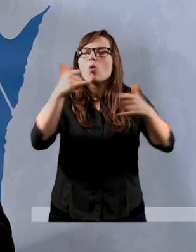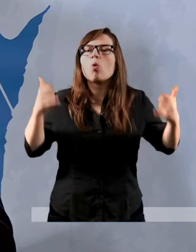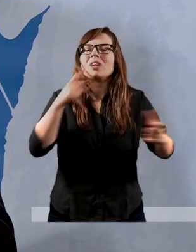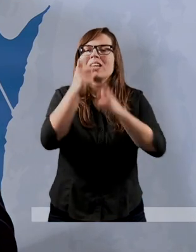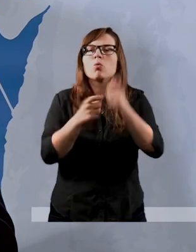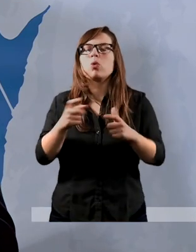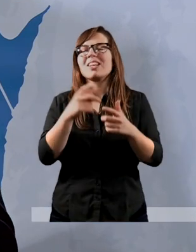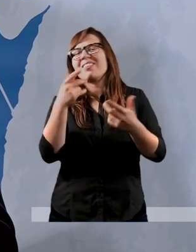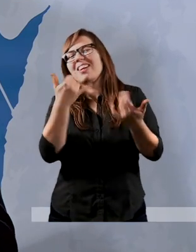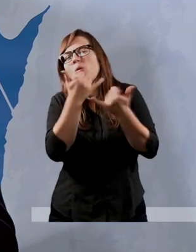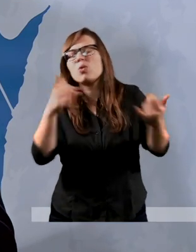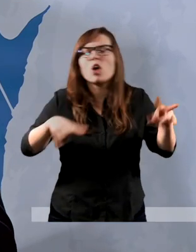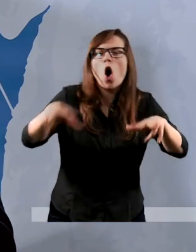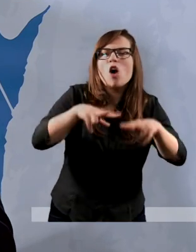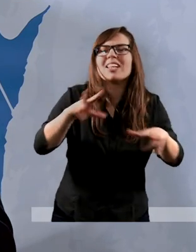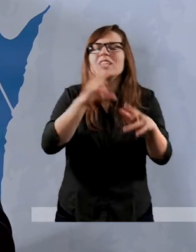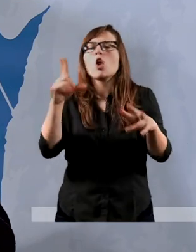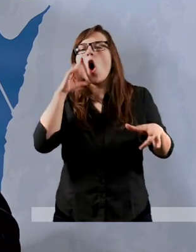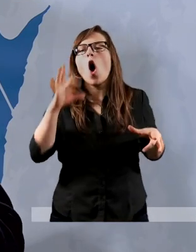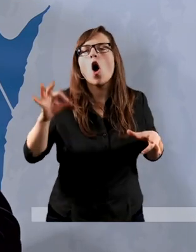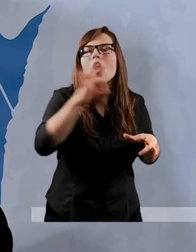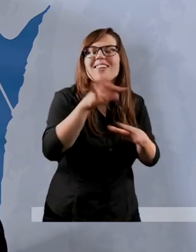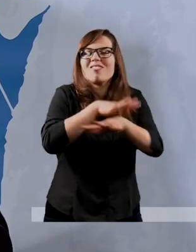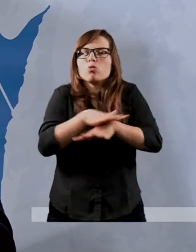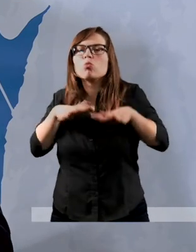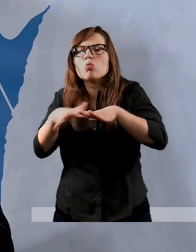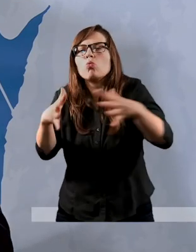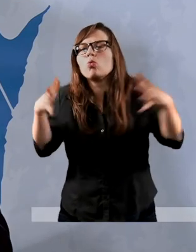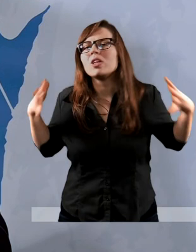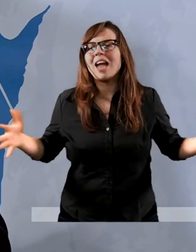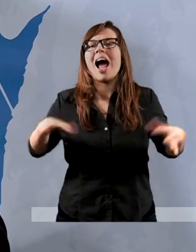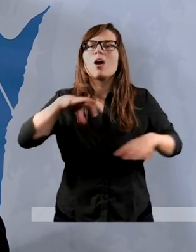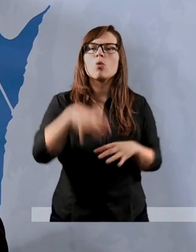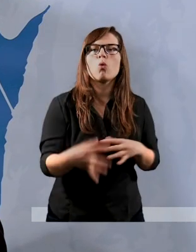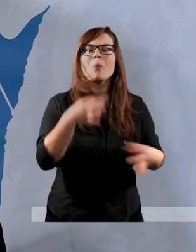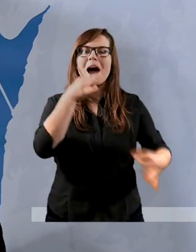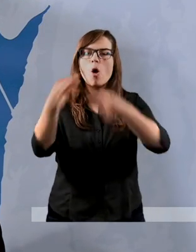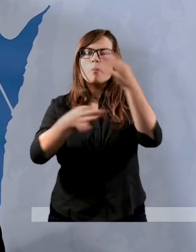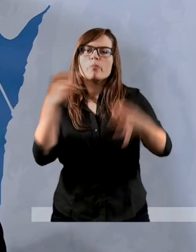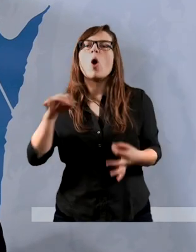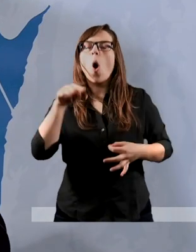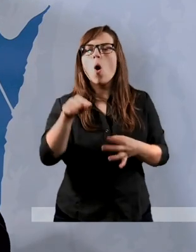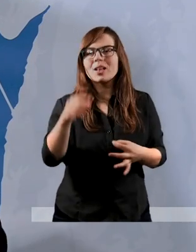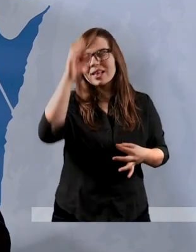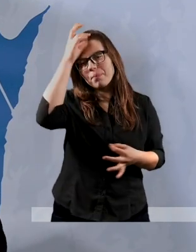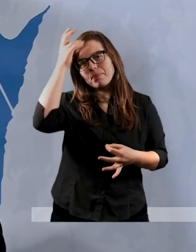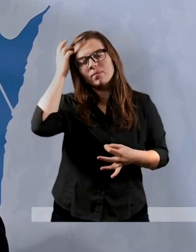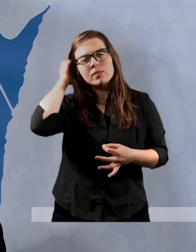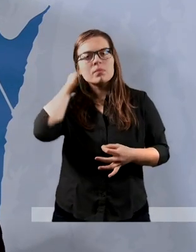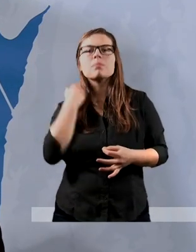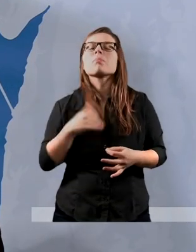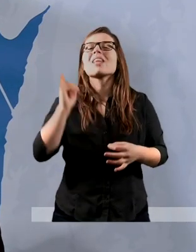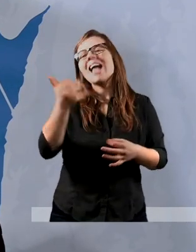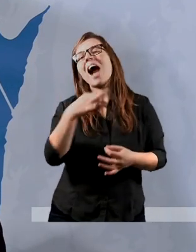rodzinnych, jakichś imprezach okolicznościowych, gdzie większa grupa opowiadała o tym, w